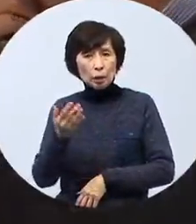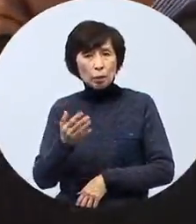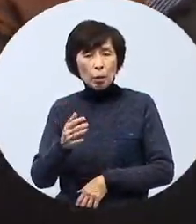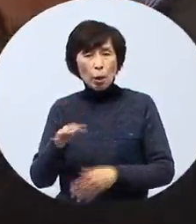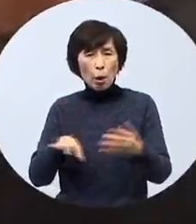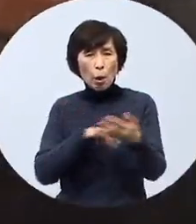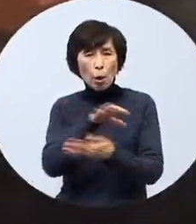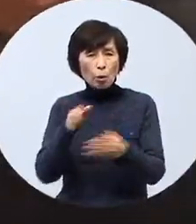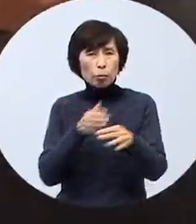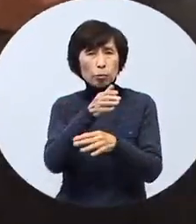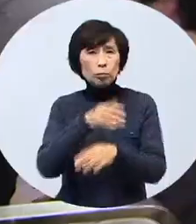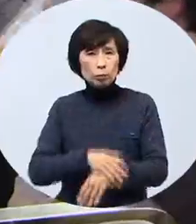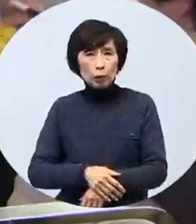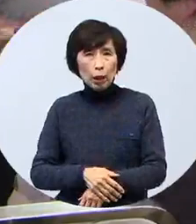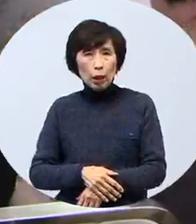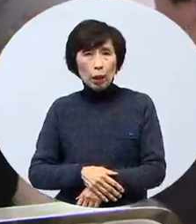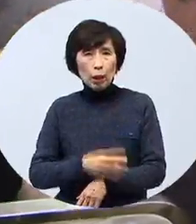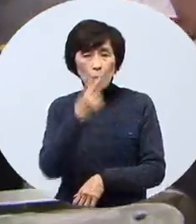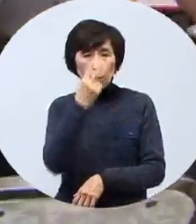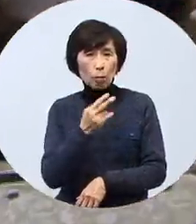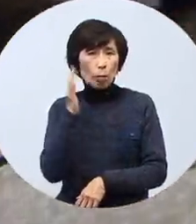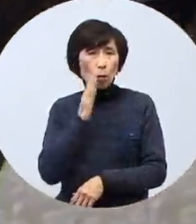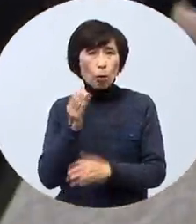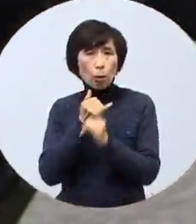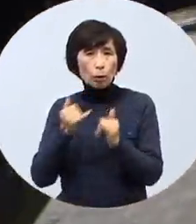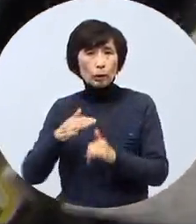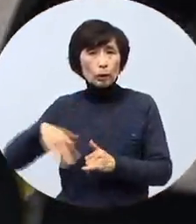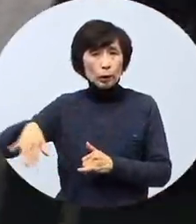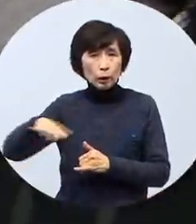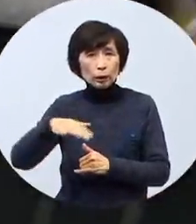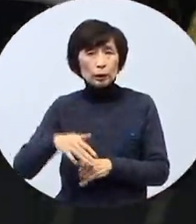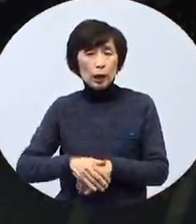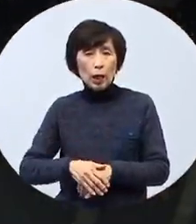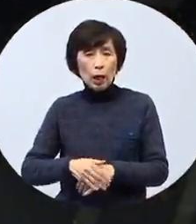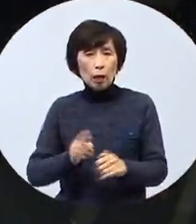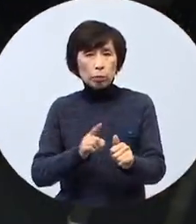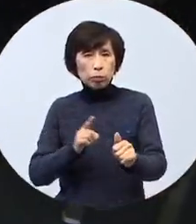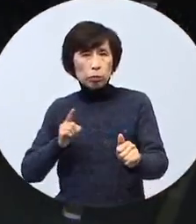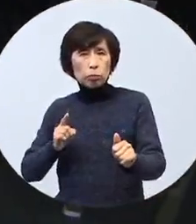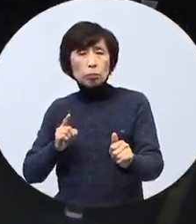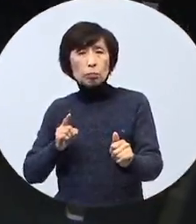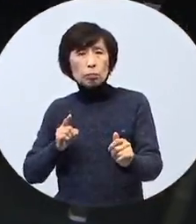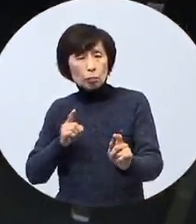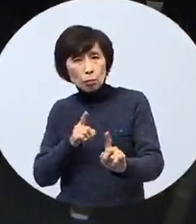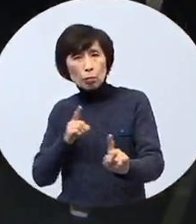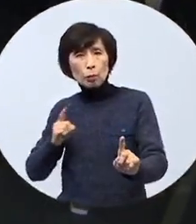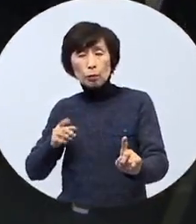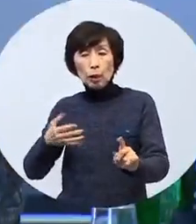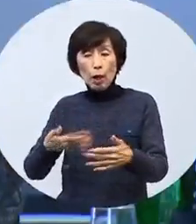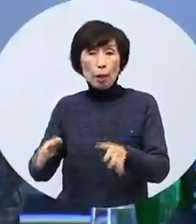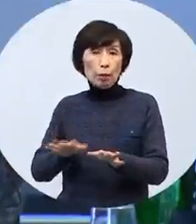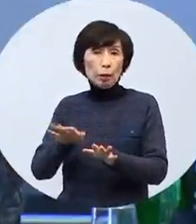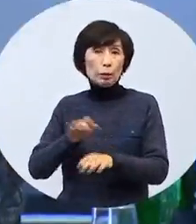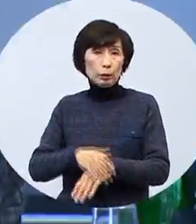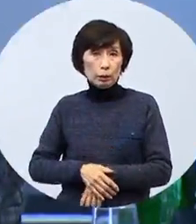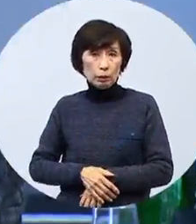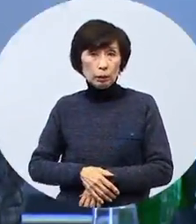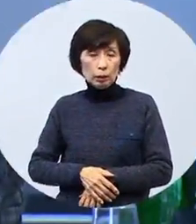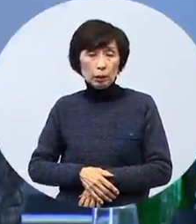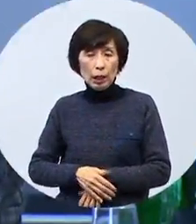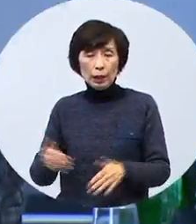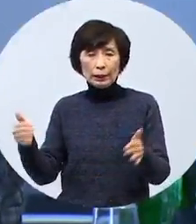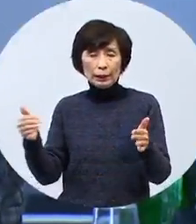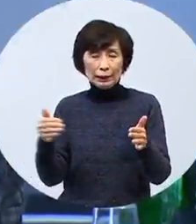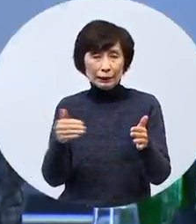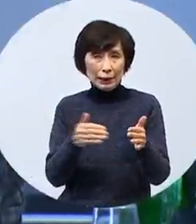混乱が行き過ぎ、聴覚や視覚に障害のある方が置いてきぼりになってしまった班もあり、最後の意見交